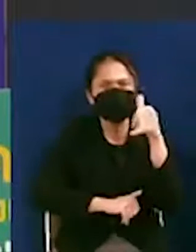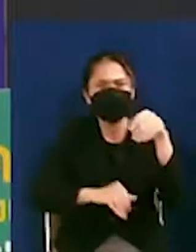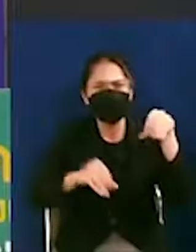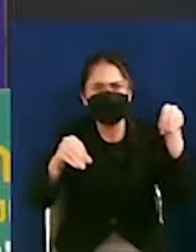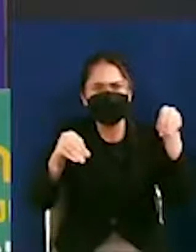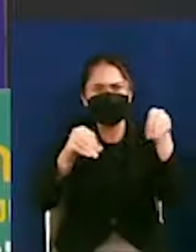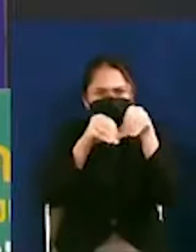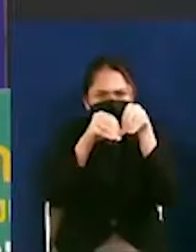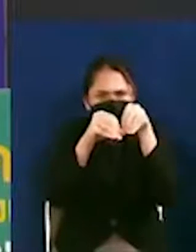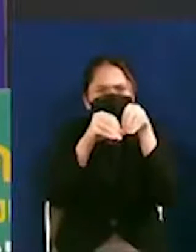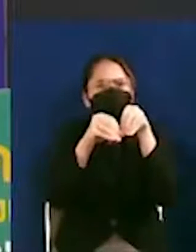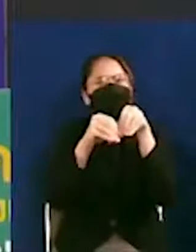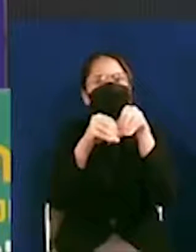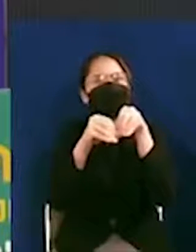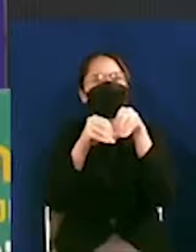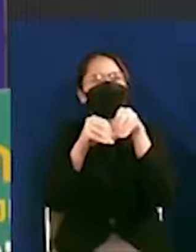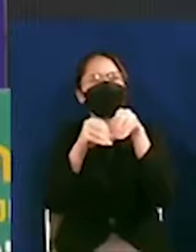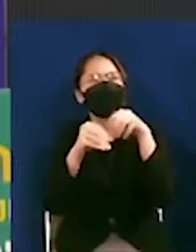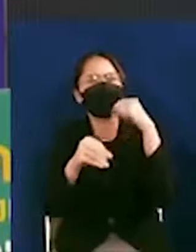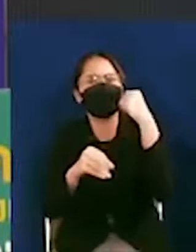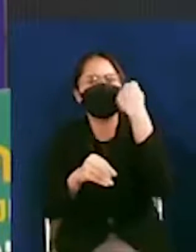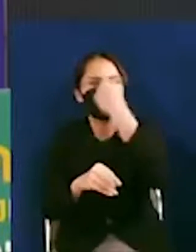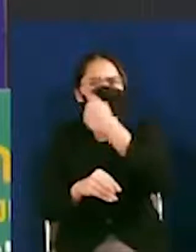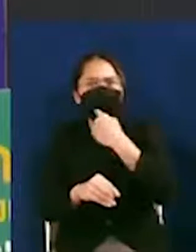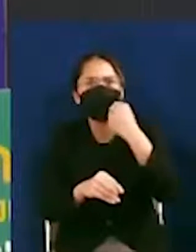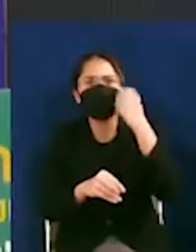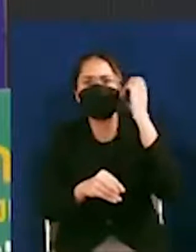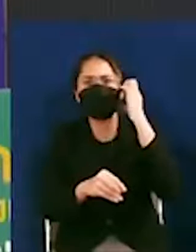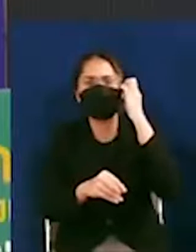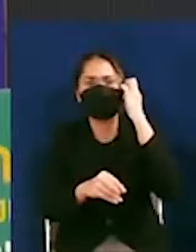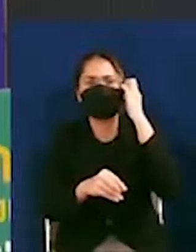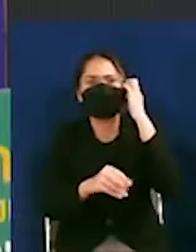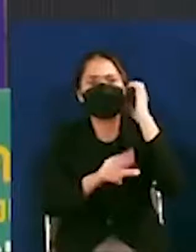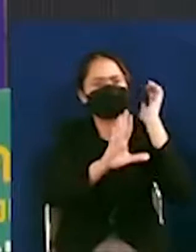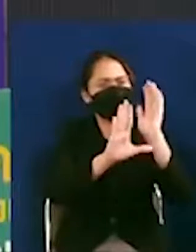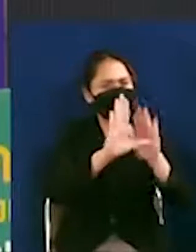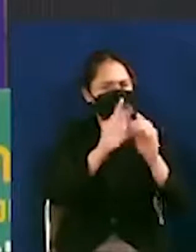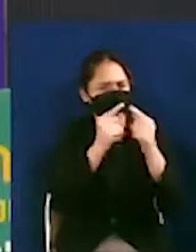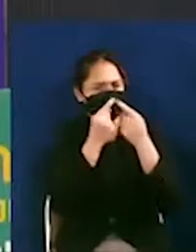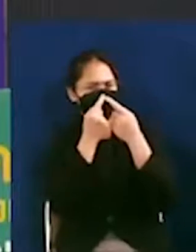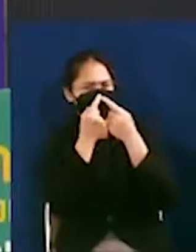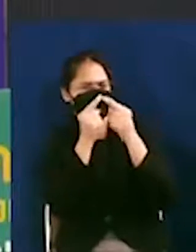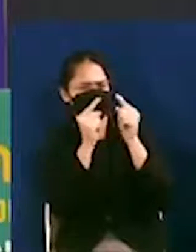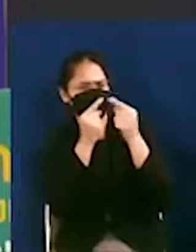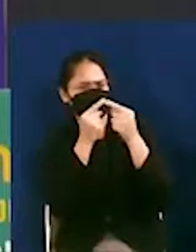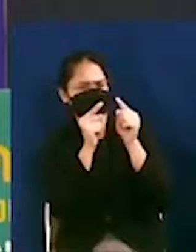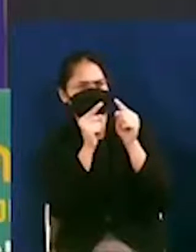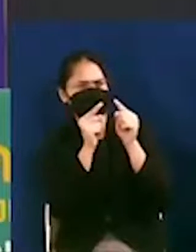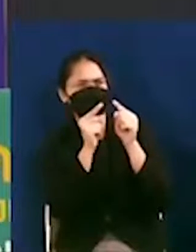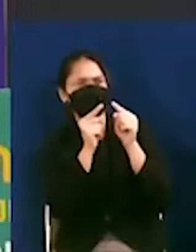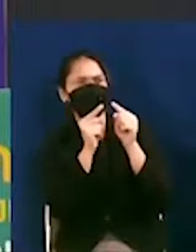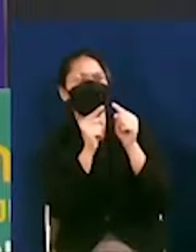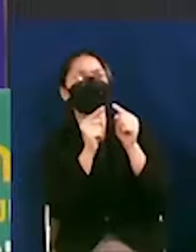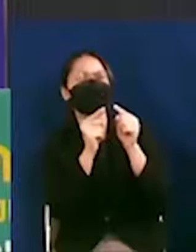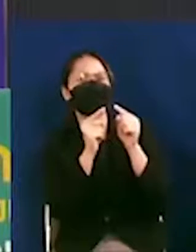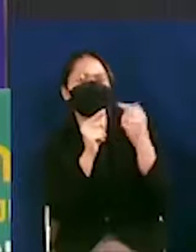ยเหมือนกับมีคนที่ลงทะเบียนผ่านค่ายมือถือแต่ว่าแปลกๆตรงที่ว่าคือเวลาคนที่มาเนี่ยจะแส